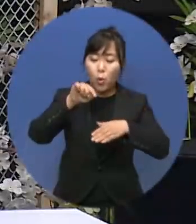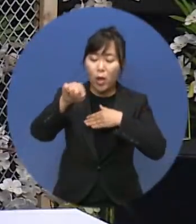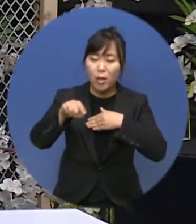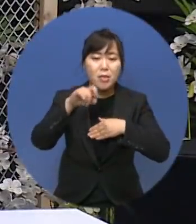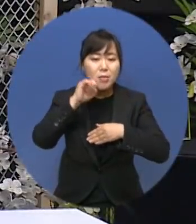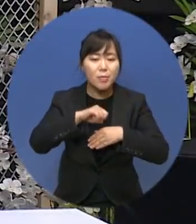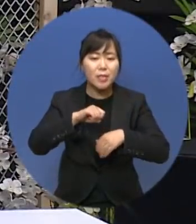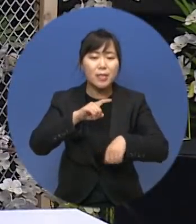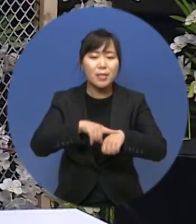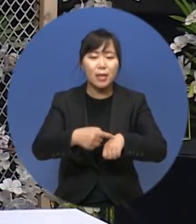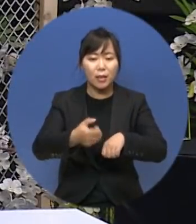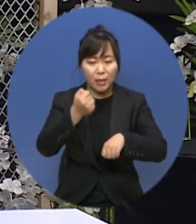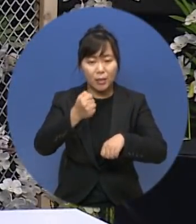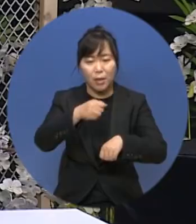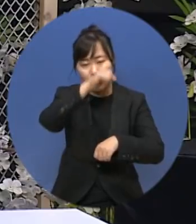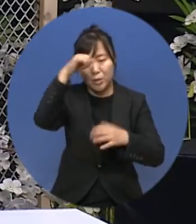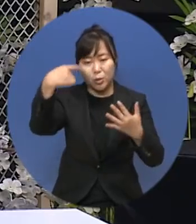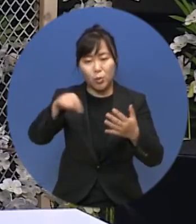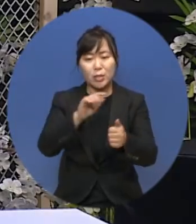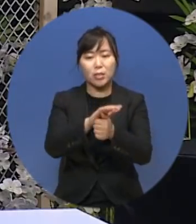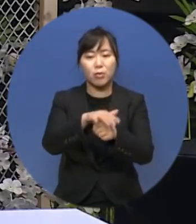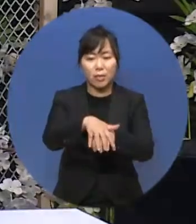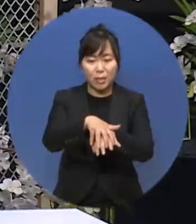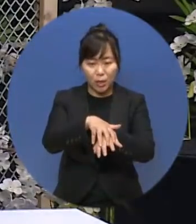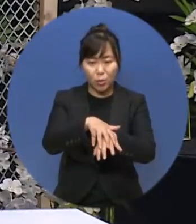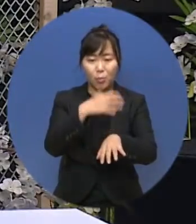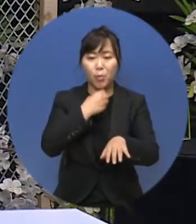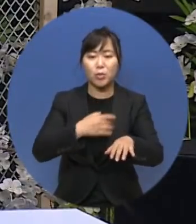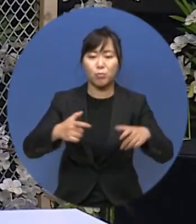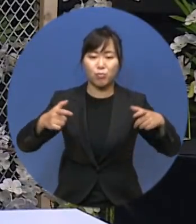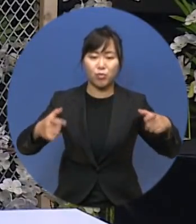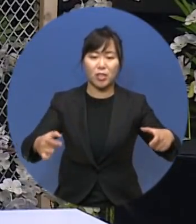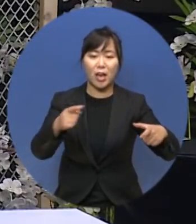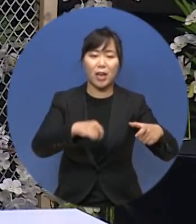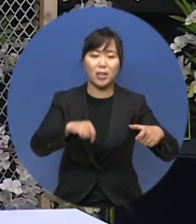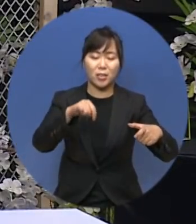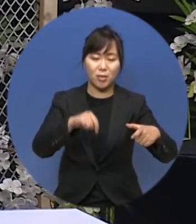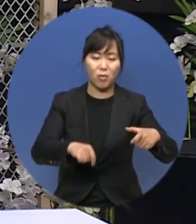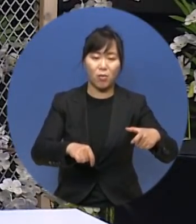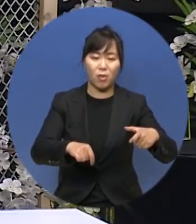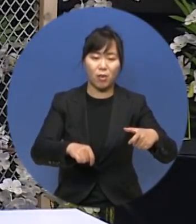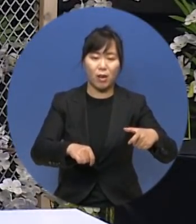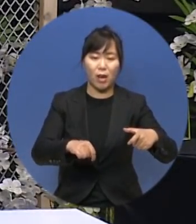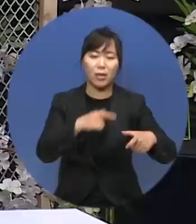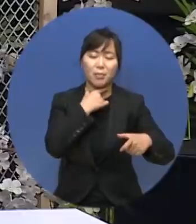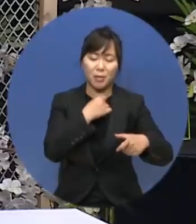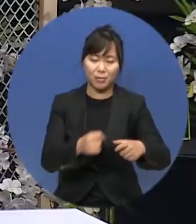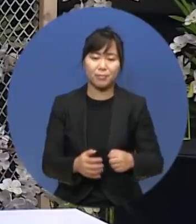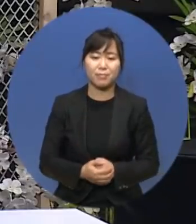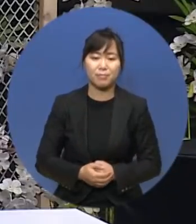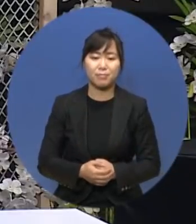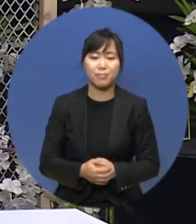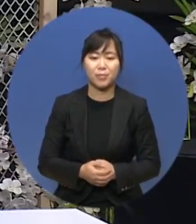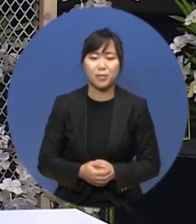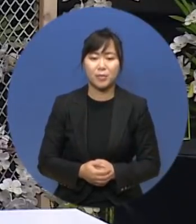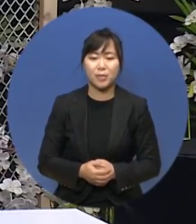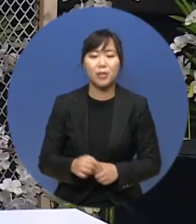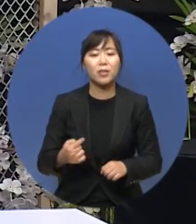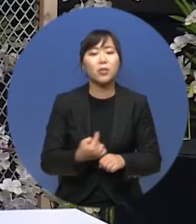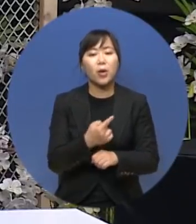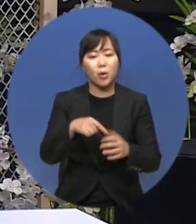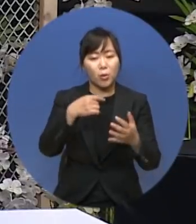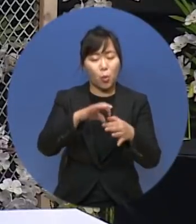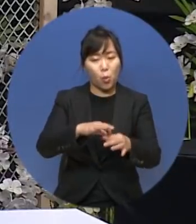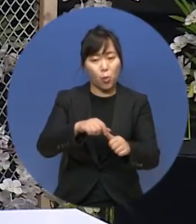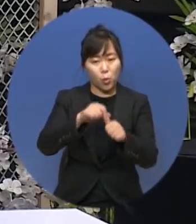시간을 활용한 평생교육 지원 체계도 복지 분야에서 펼쳐 주셨으면 하는 바람입니다. 그 외에